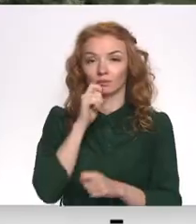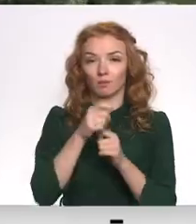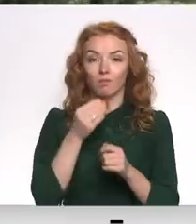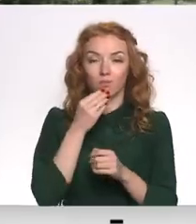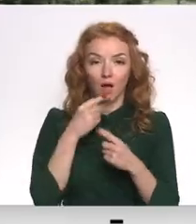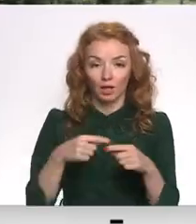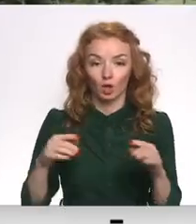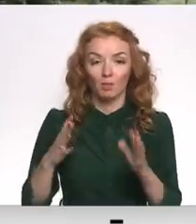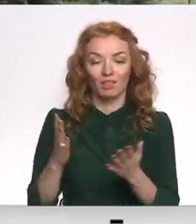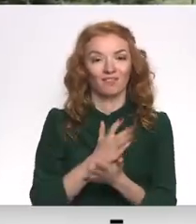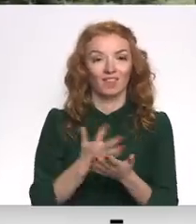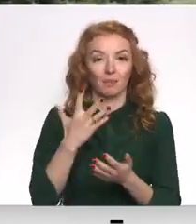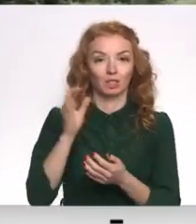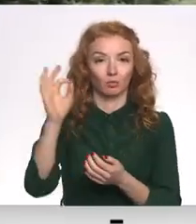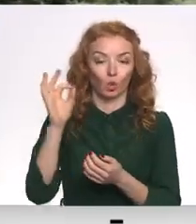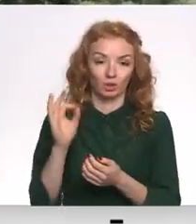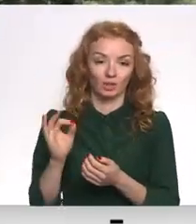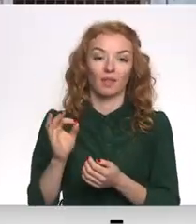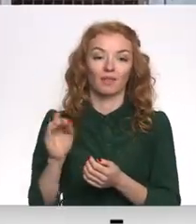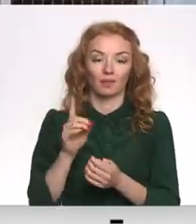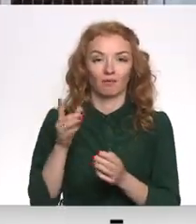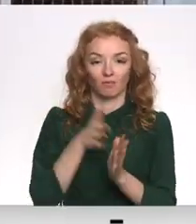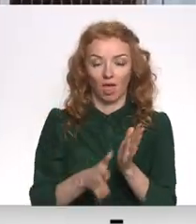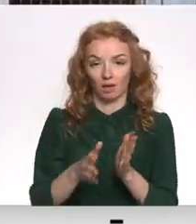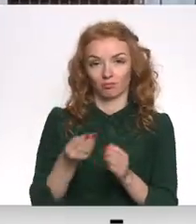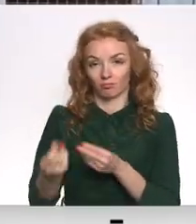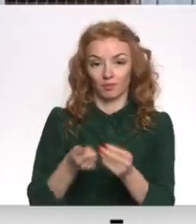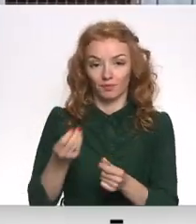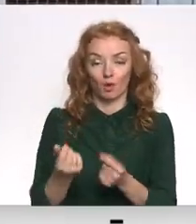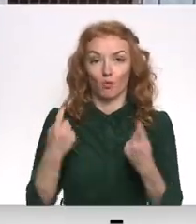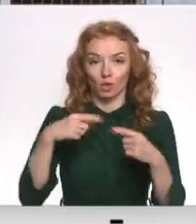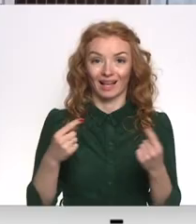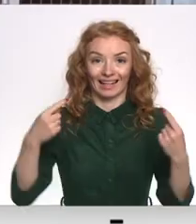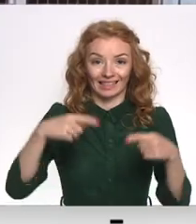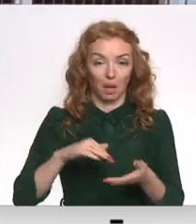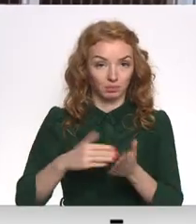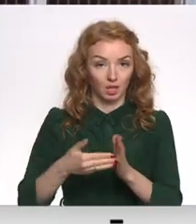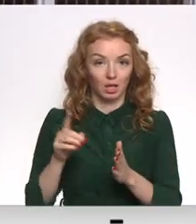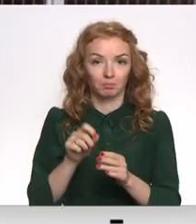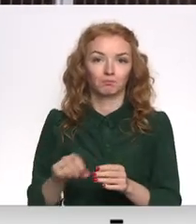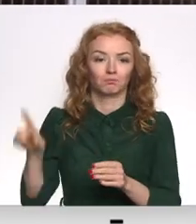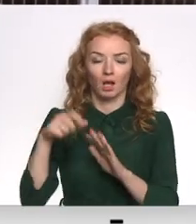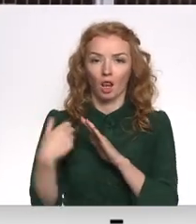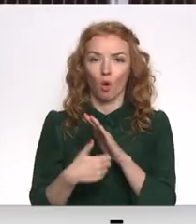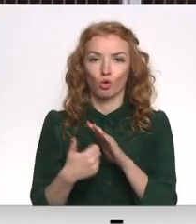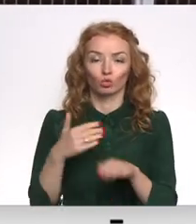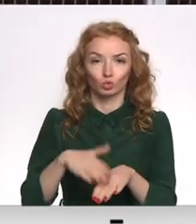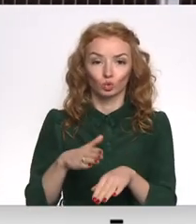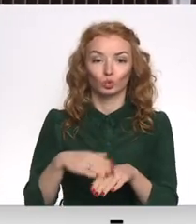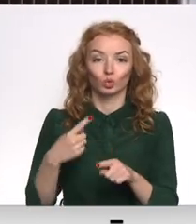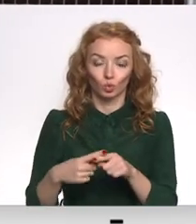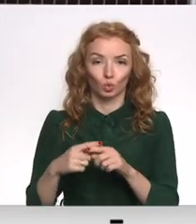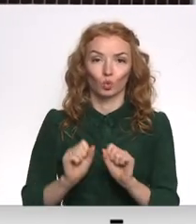saka, vidēji vien 5% no vajadzīgajiem tēriņiem. Patversmēs teica, ka tagad krīzes apstākļos ir pieaudzis klaņojošo suņu un